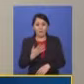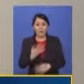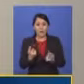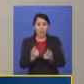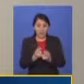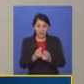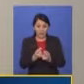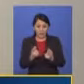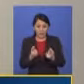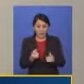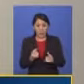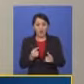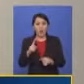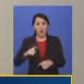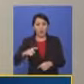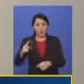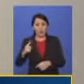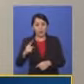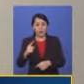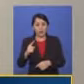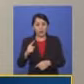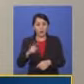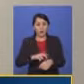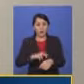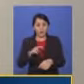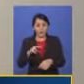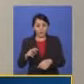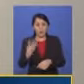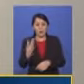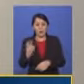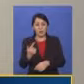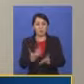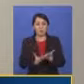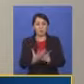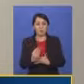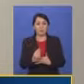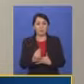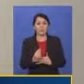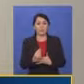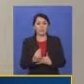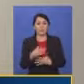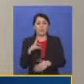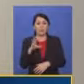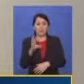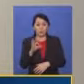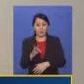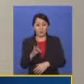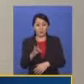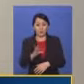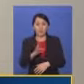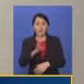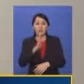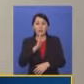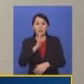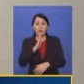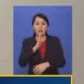карточка нөмірін жіберіңізші депті. Мен сізге сол қаражатын төлейін деп. Бірақ ол қыз